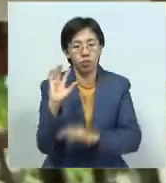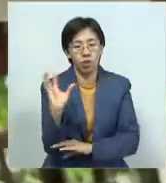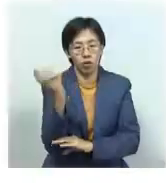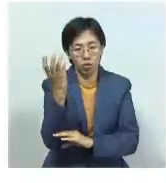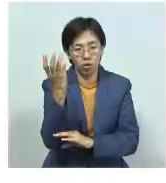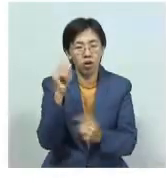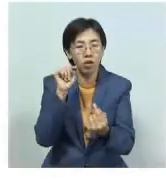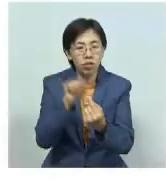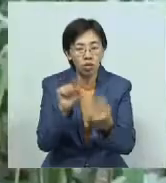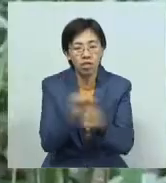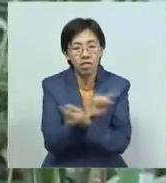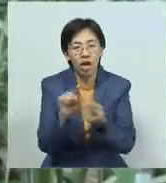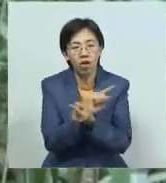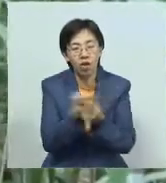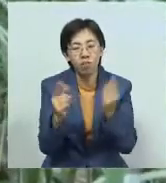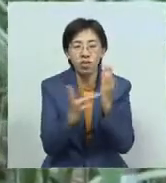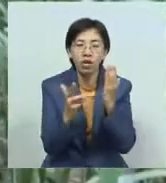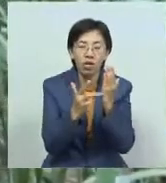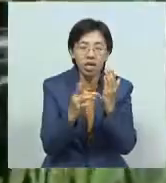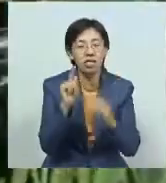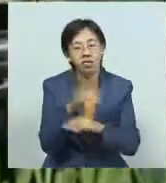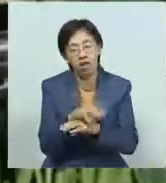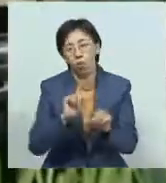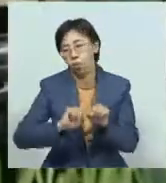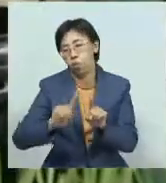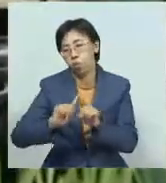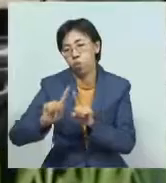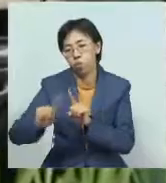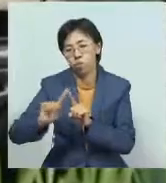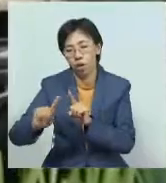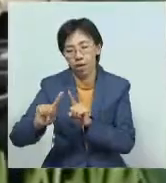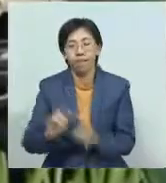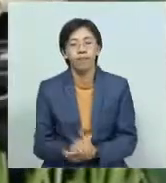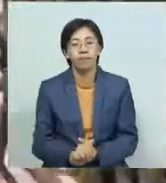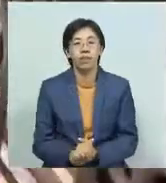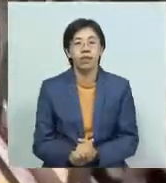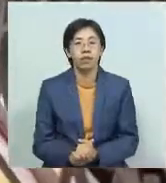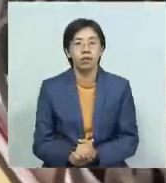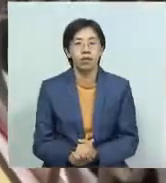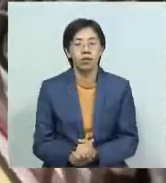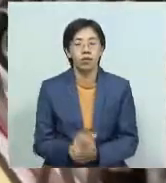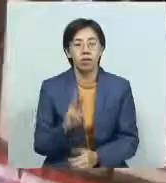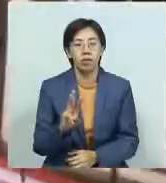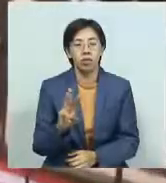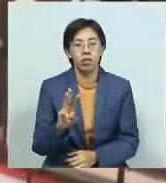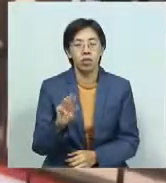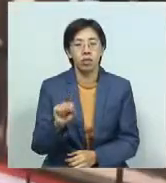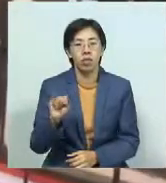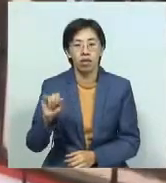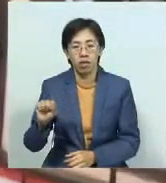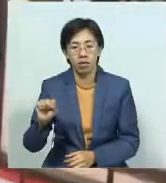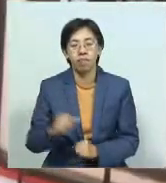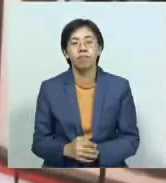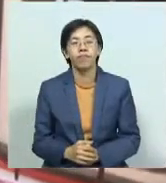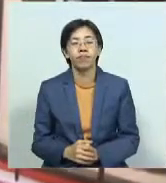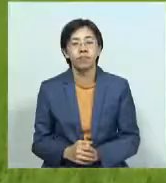ว่าด้วยสังคมสารสนเทศ World Summit on the Information Society หรือ WSIS สหภ